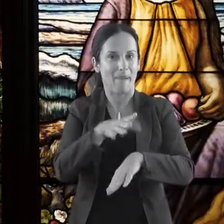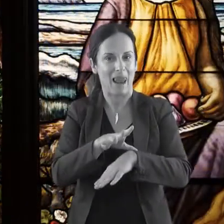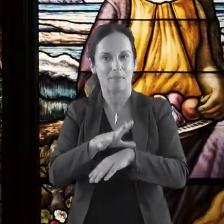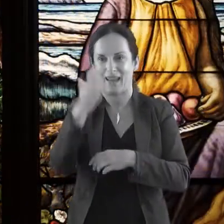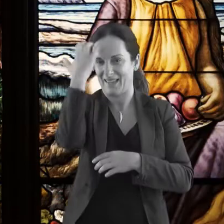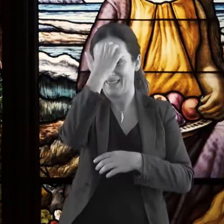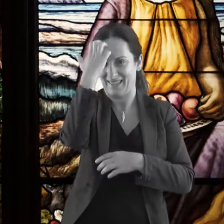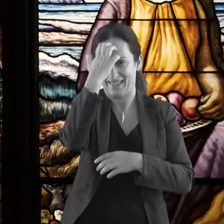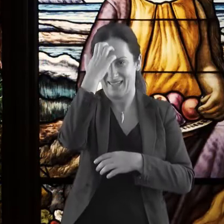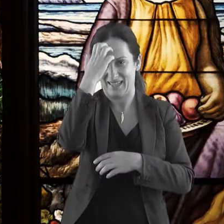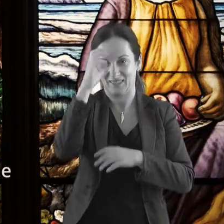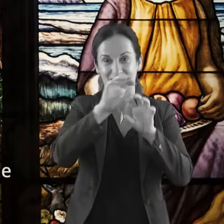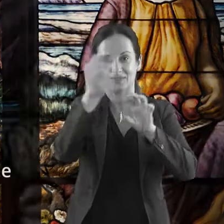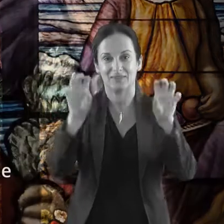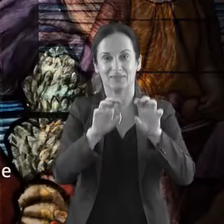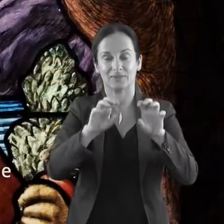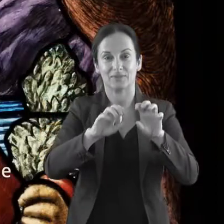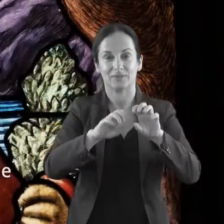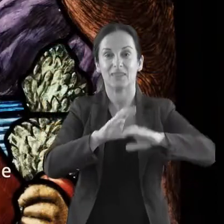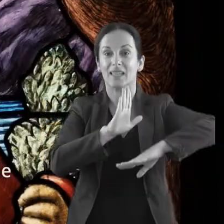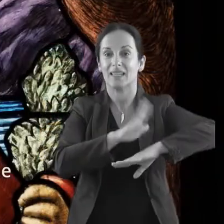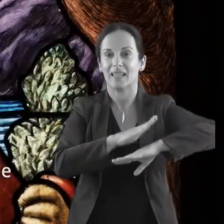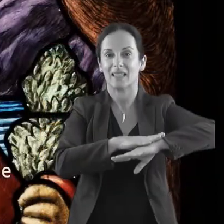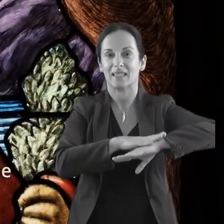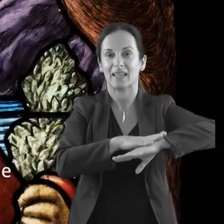la part central hi ha representada Mallorca i hi